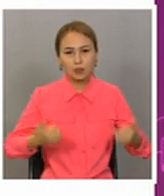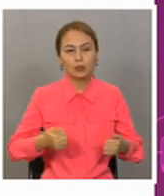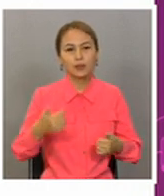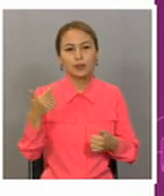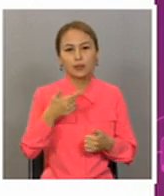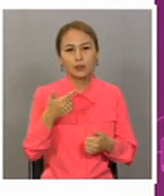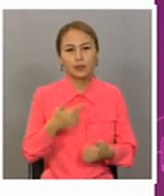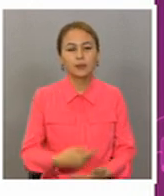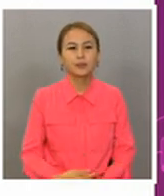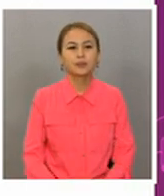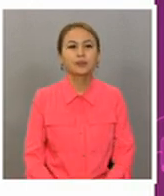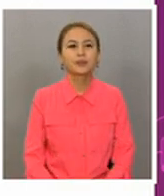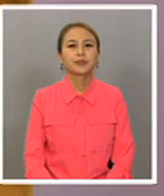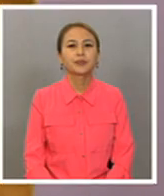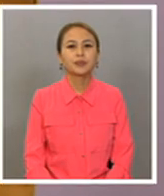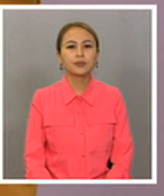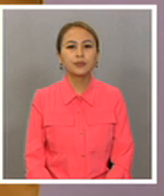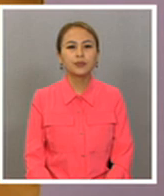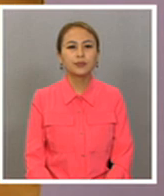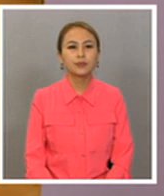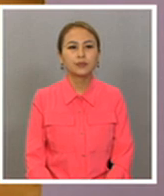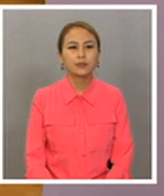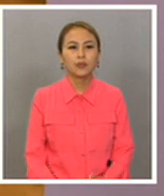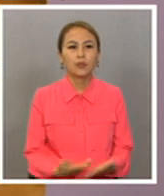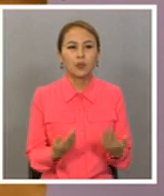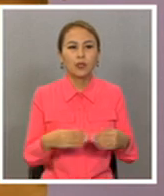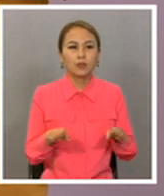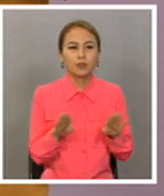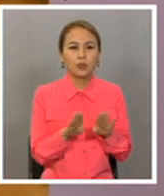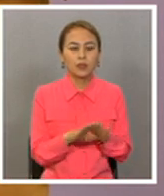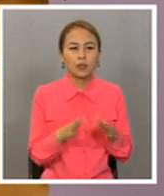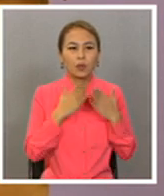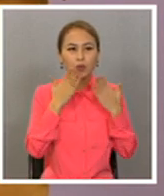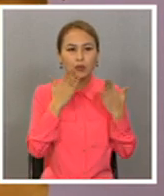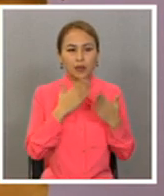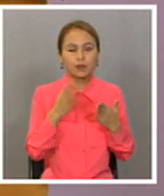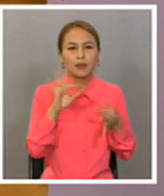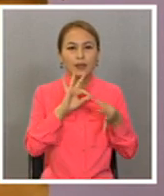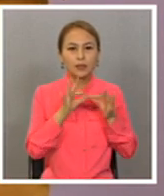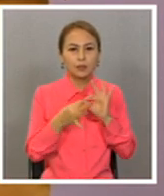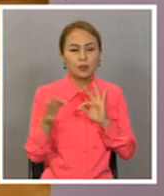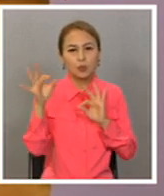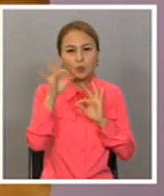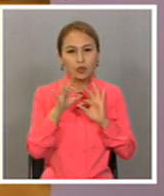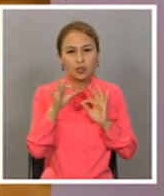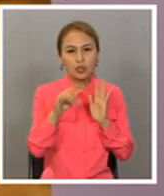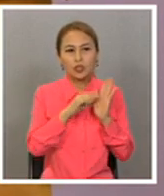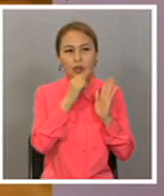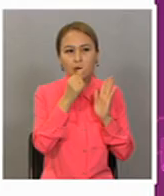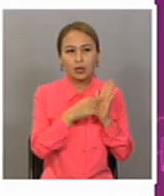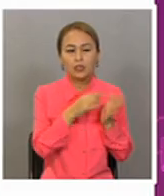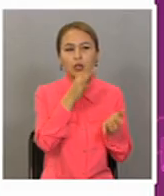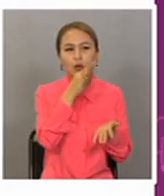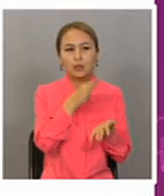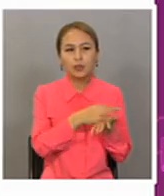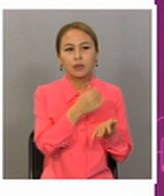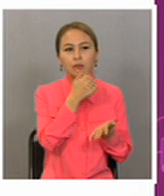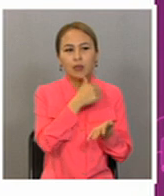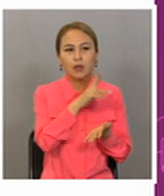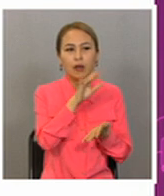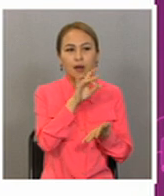кепілі. Жарайсыңдар балалар. Олай болса, оқыған әңгімеміз бойынша сұрақтарға жауап беріп көрейік.